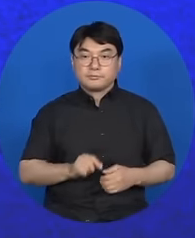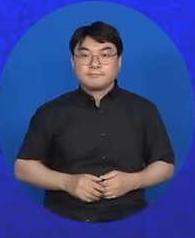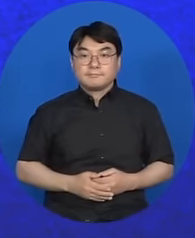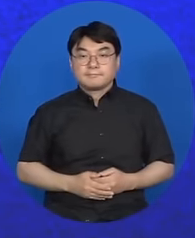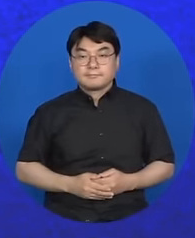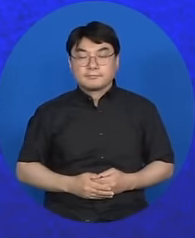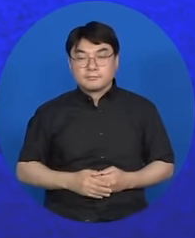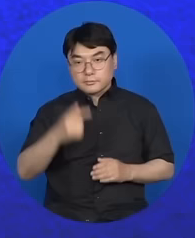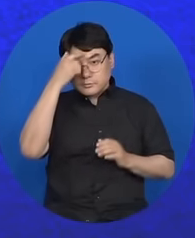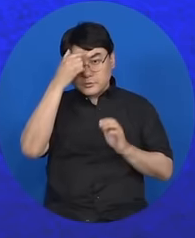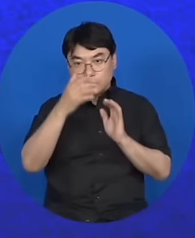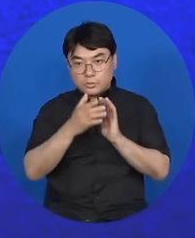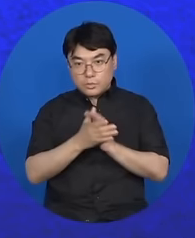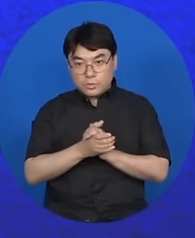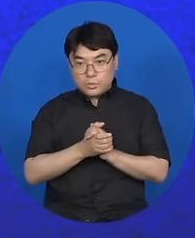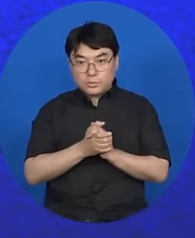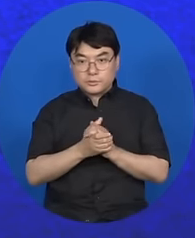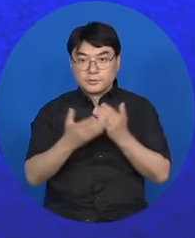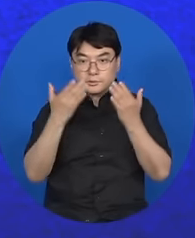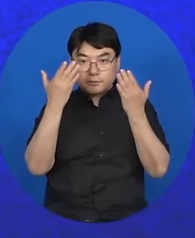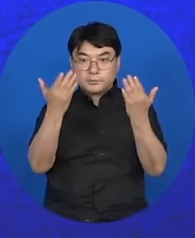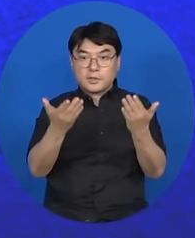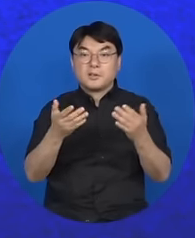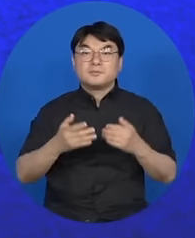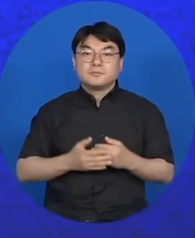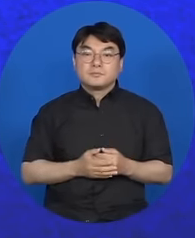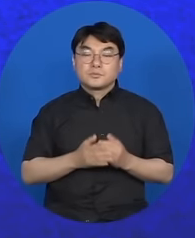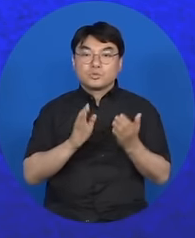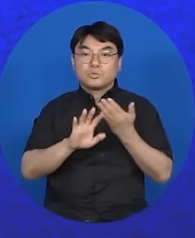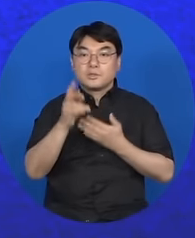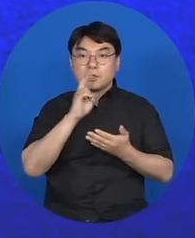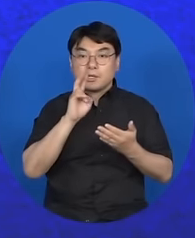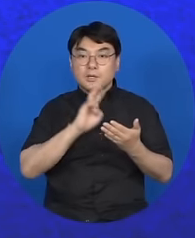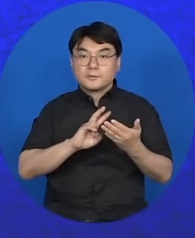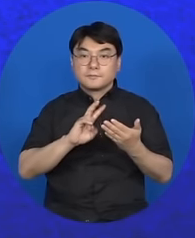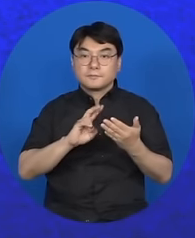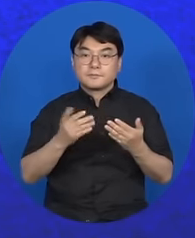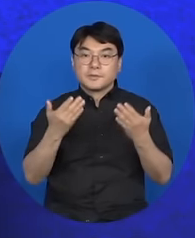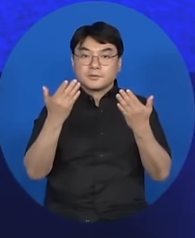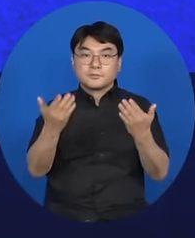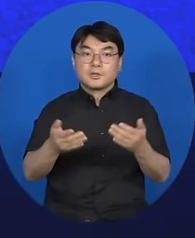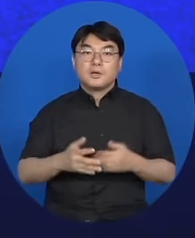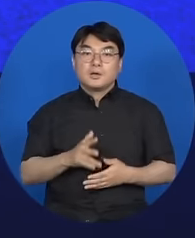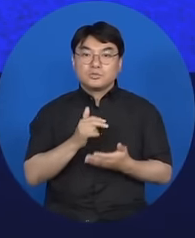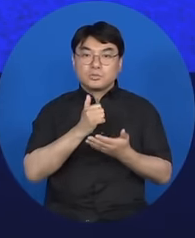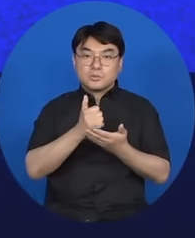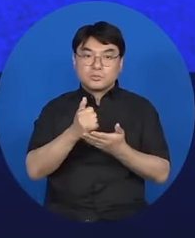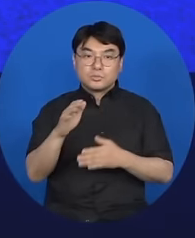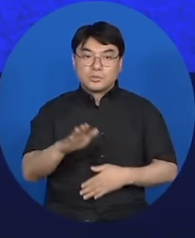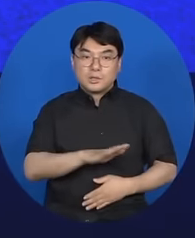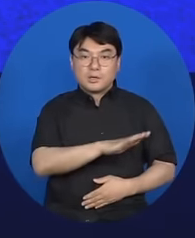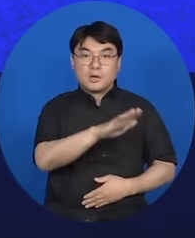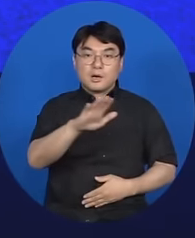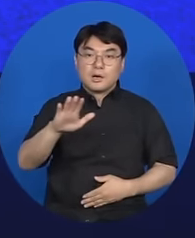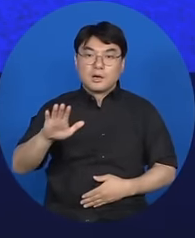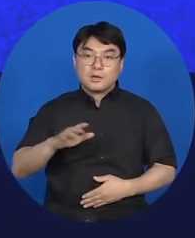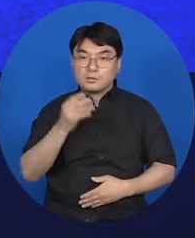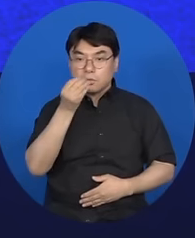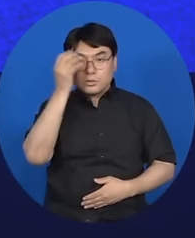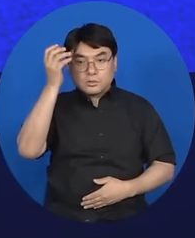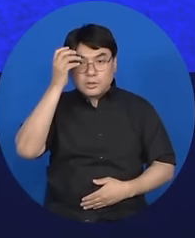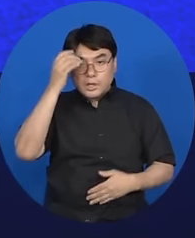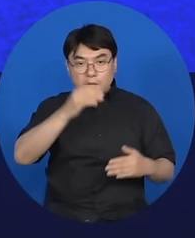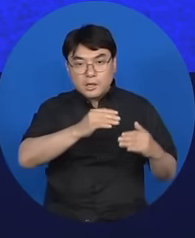함께 우리 동성으로 기도하시는 후에 계속해서 찬양할 텐데요. 기도하겠습니다. 주님, 우리가 성령의